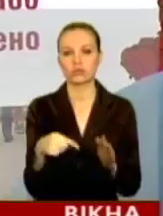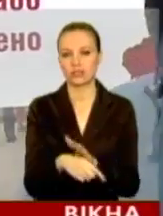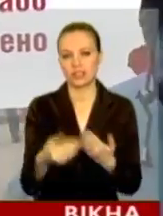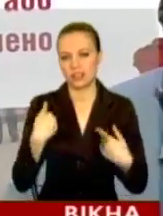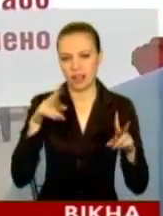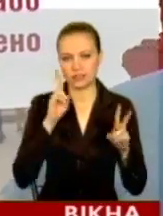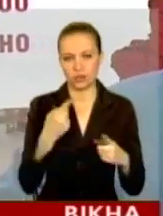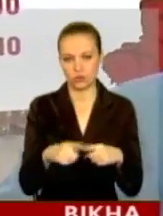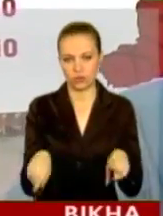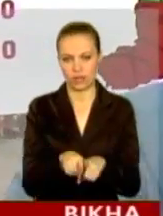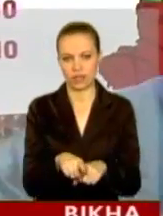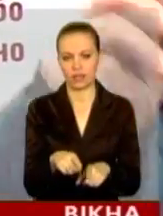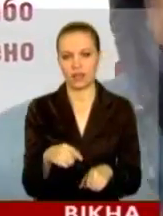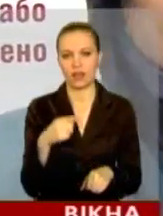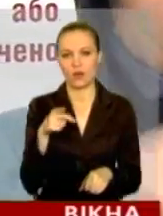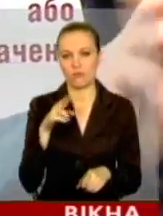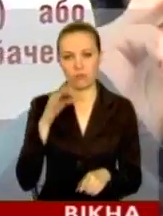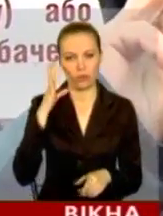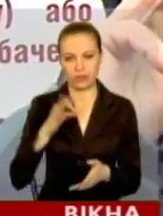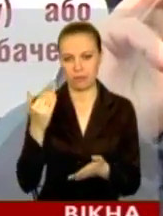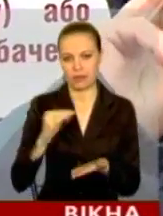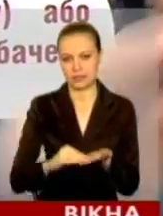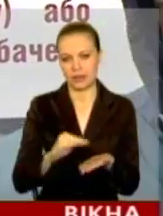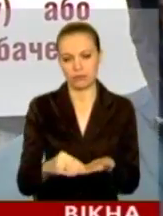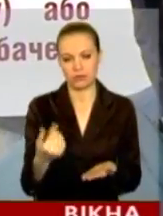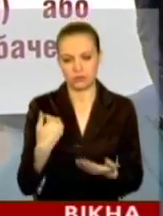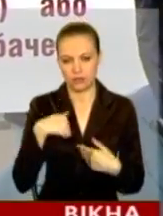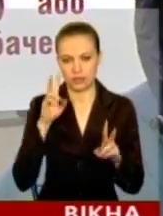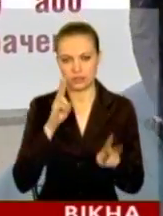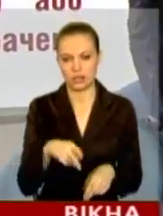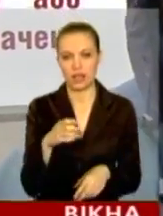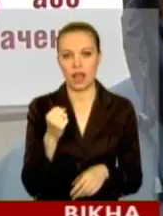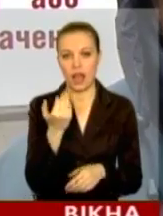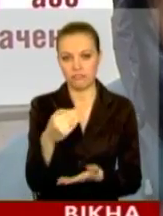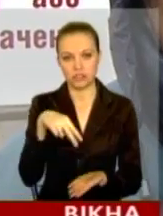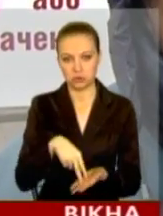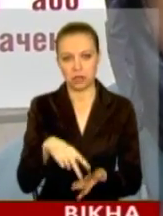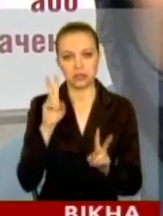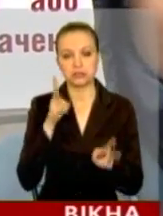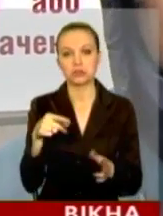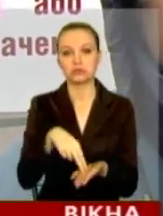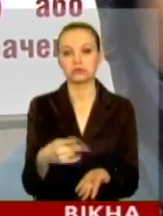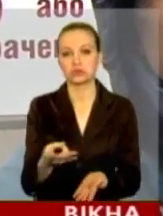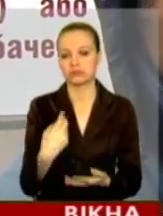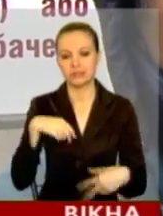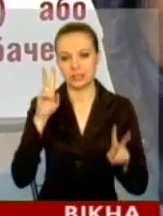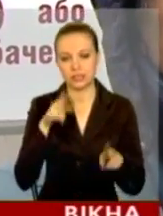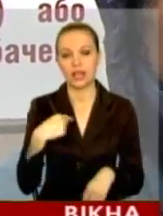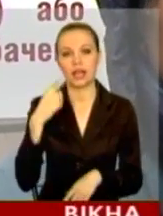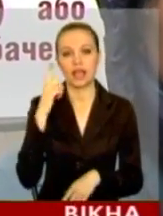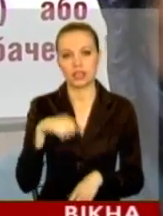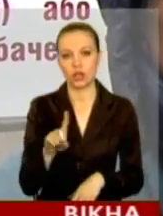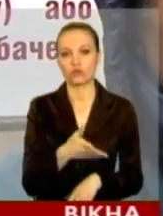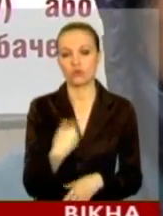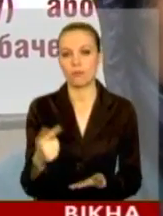Я не знаю що воно таке воно по-німецьки написане Я не знаю ви те знате не знаю я знаю